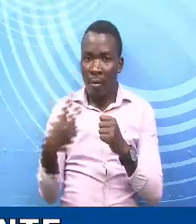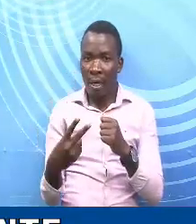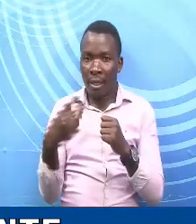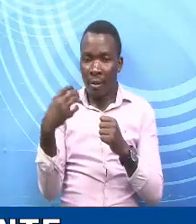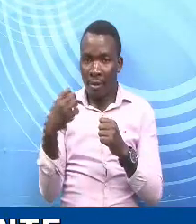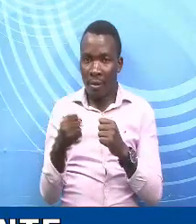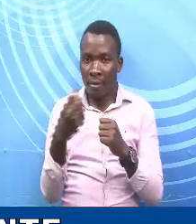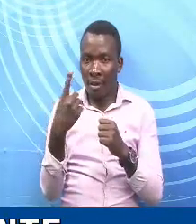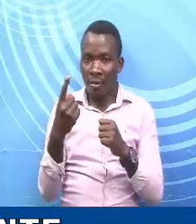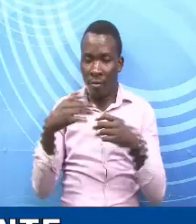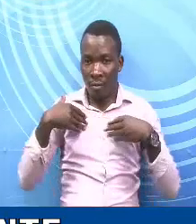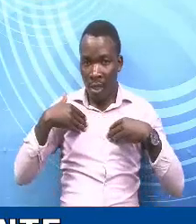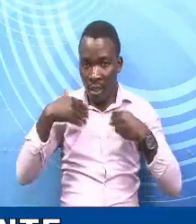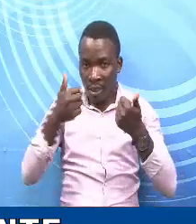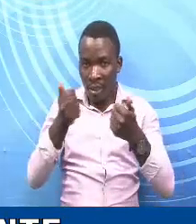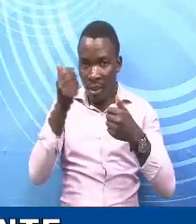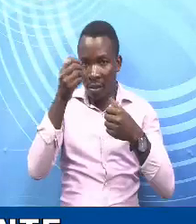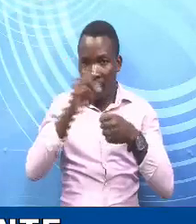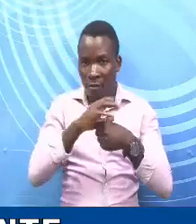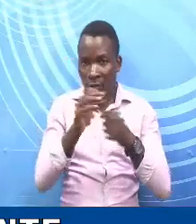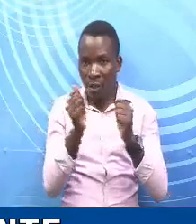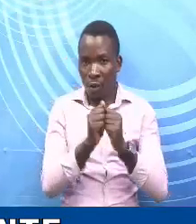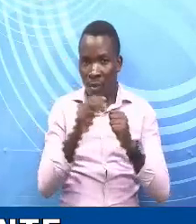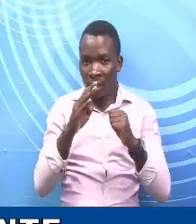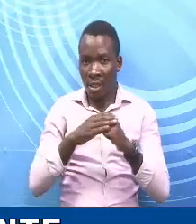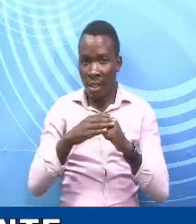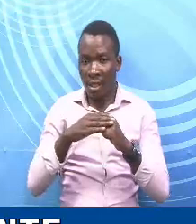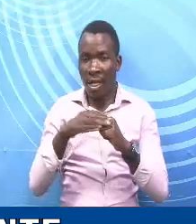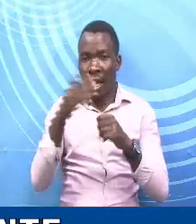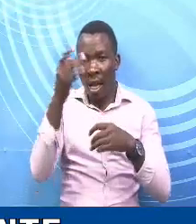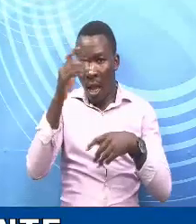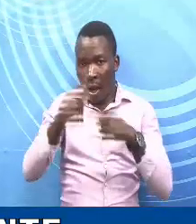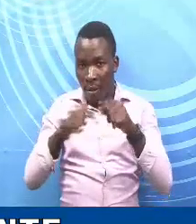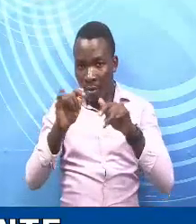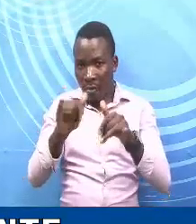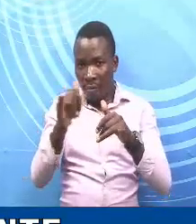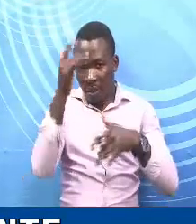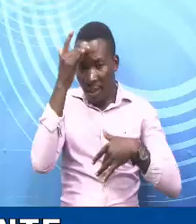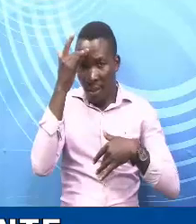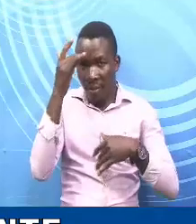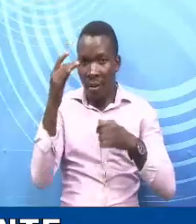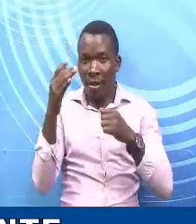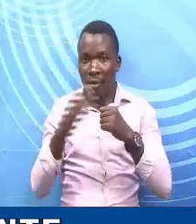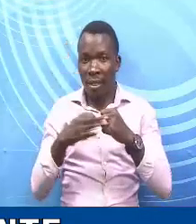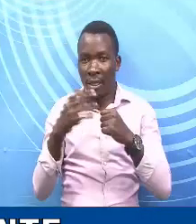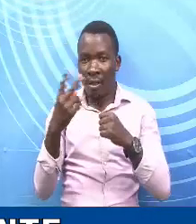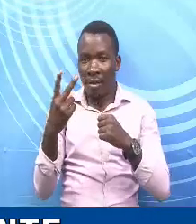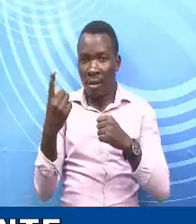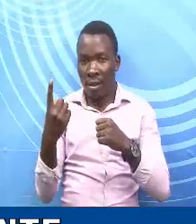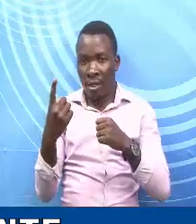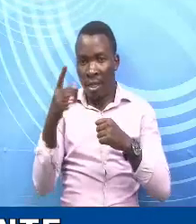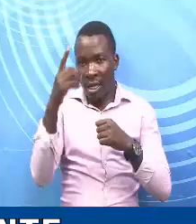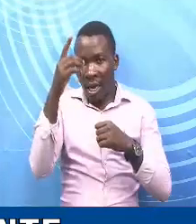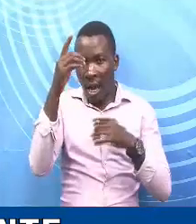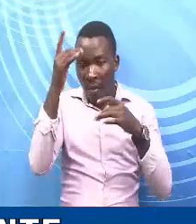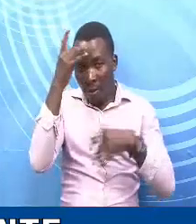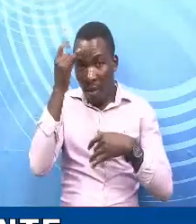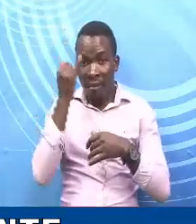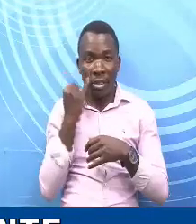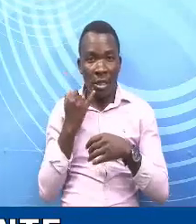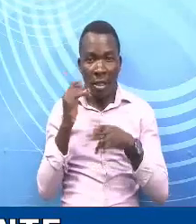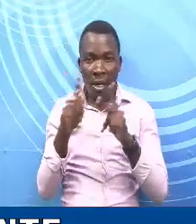17,251 bamaze gukira COVID-19 mu gihe abakirwaye ari 821 abarembye kugeza kuri ubu